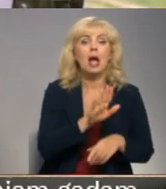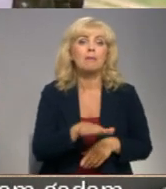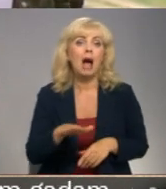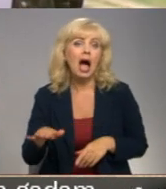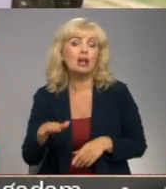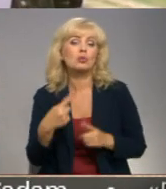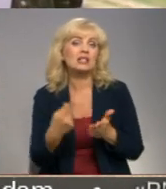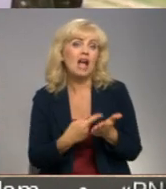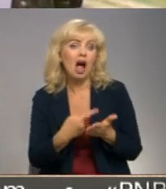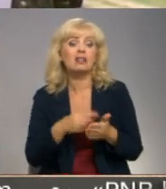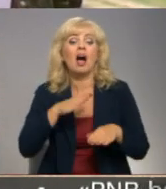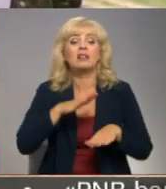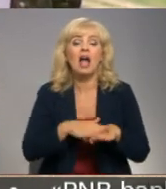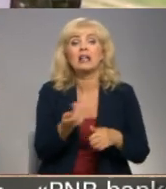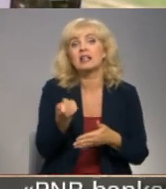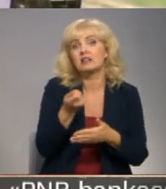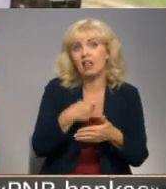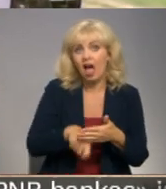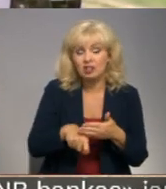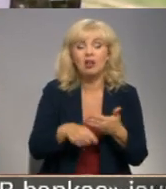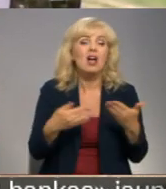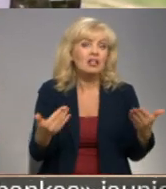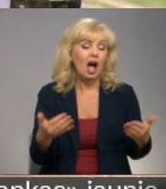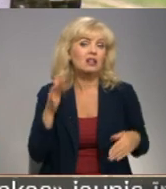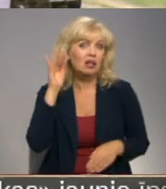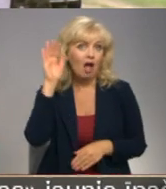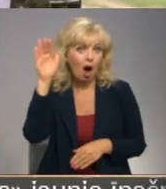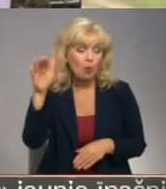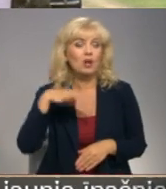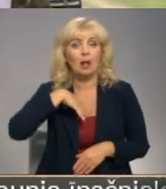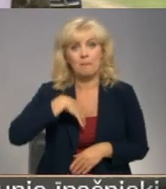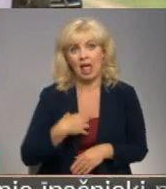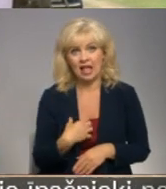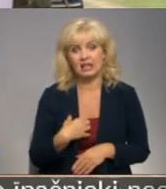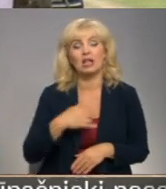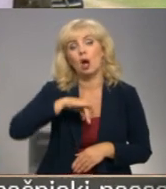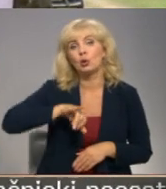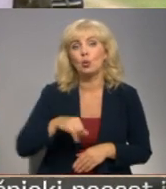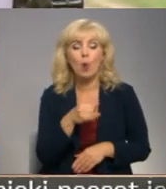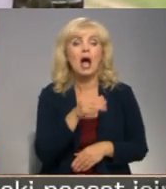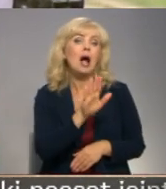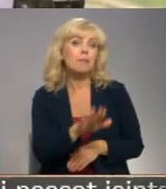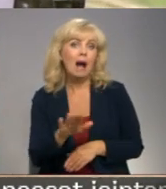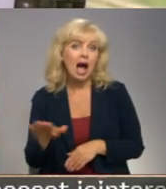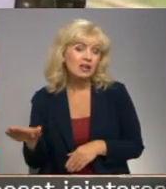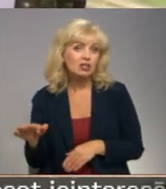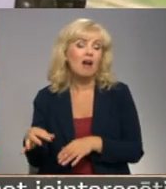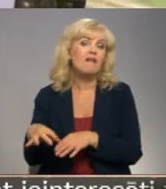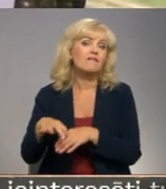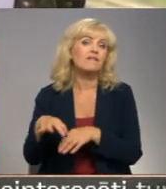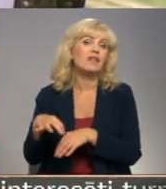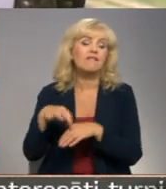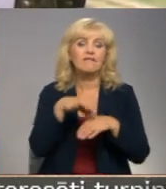dēļ mūsu skolas slēdza, un tā nākotne ir tāda diezgan bēdīga, jo bērns tagad jau ved vairāk